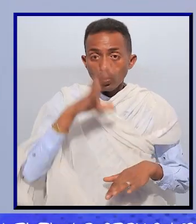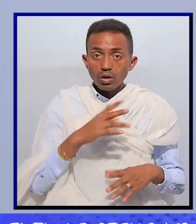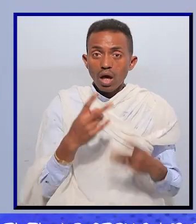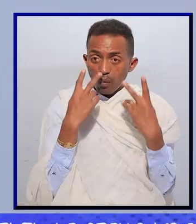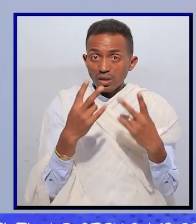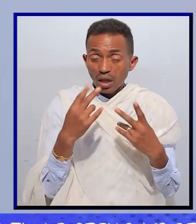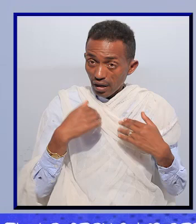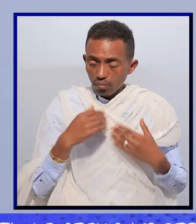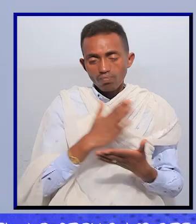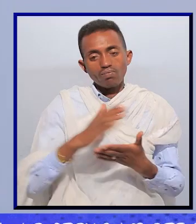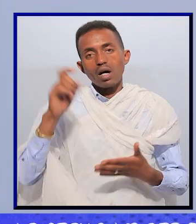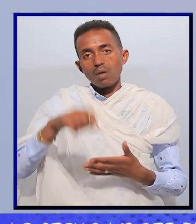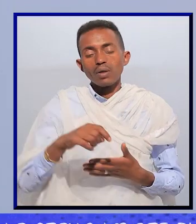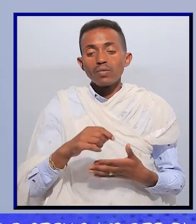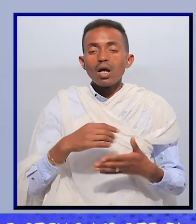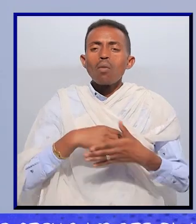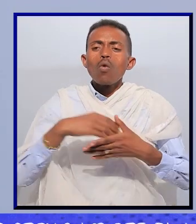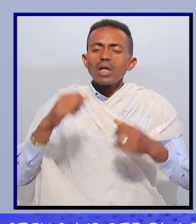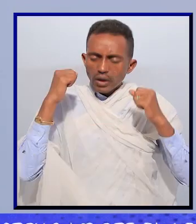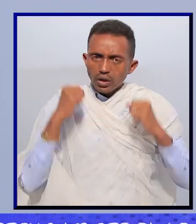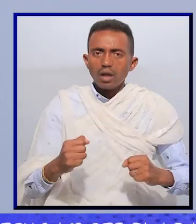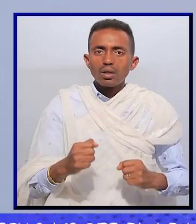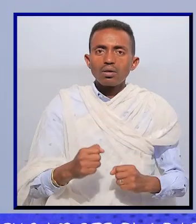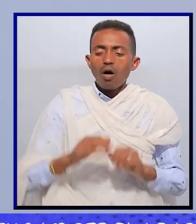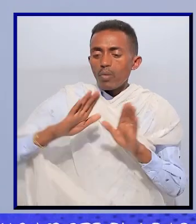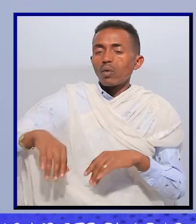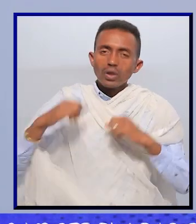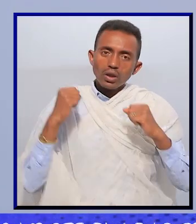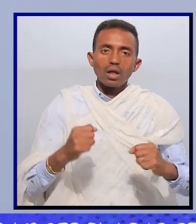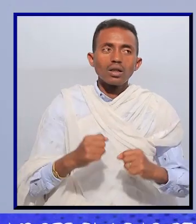የሚሉትን አመለካከቱን ማስወገድ አለባቸው። መውጣት ይቻላል።